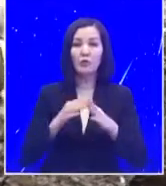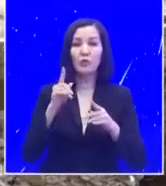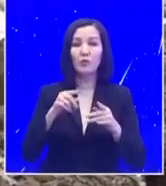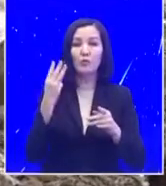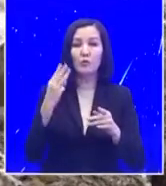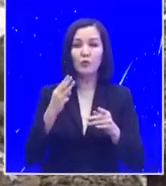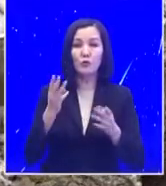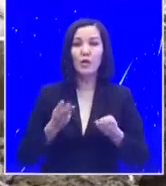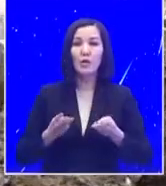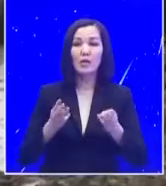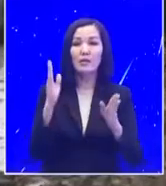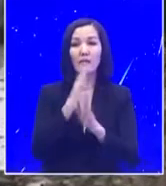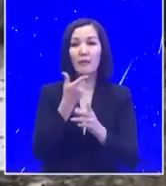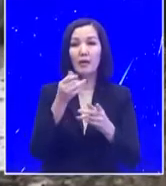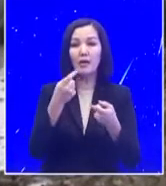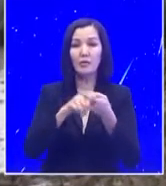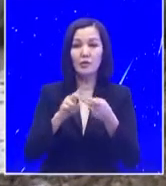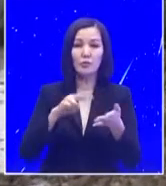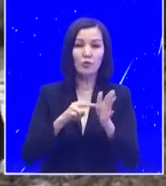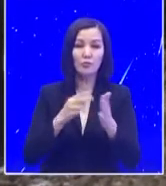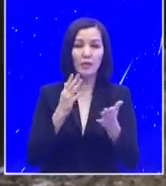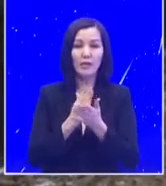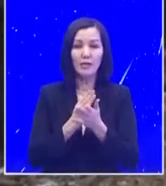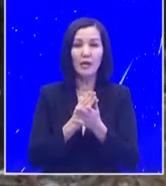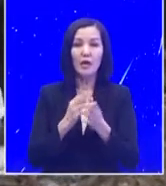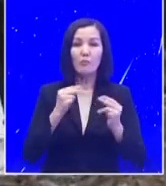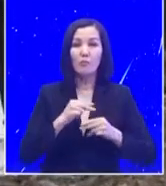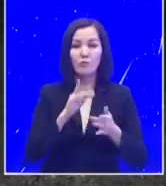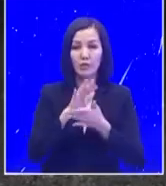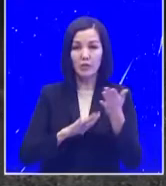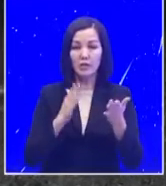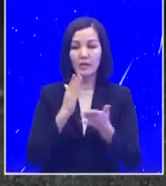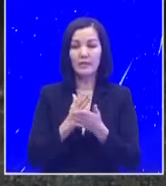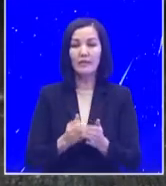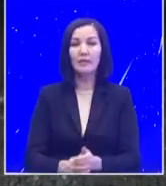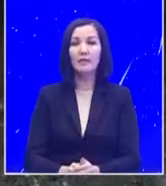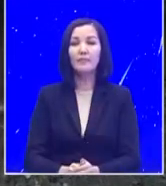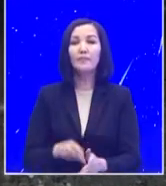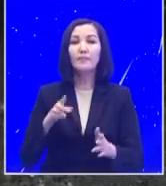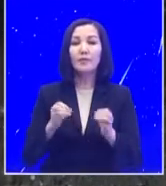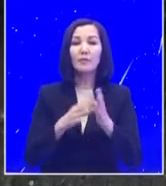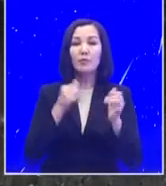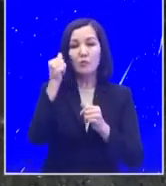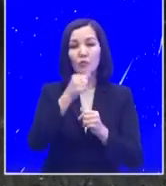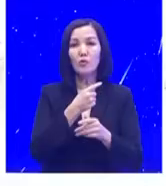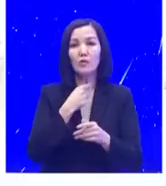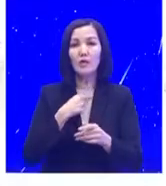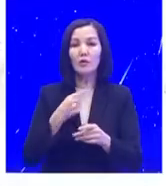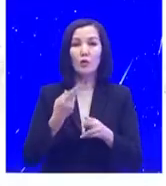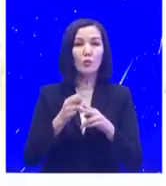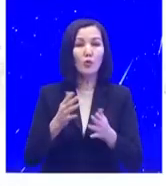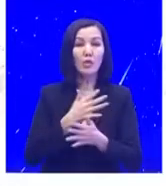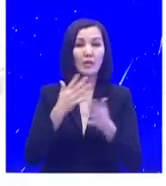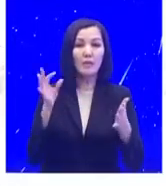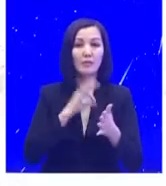3-ші қазандықты табиғи газға қосу жоспарланды. Бұл жұмыстар әлі де жалғасады, дейді қала әкімі. 2019 Талдықорған үшін жемісті жыл